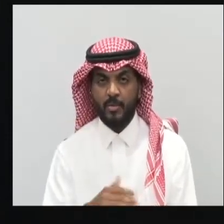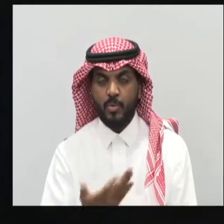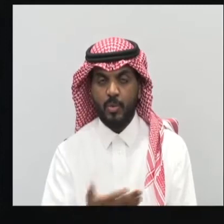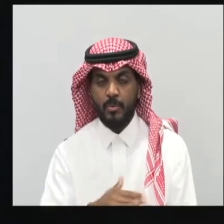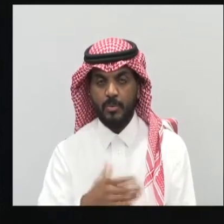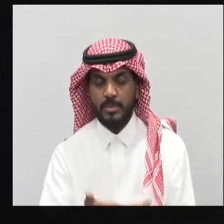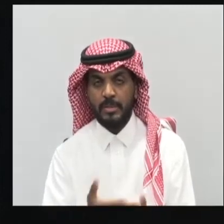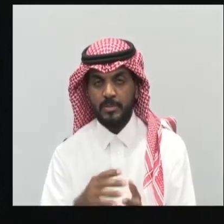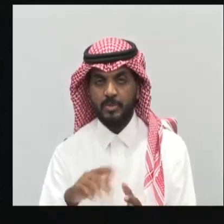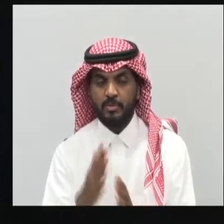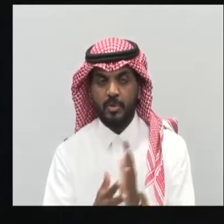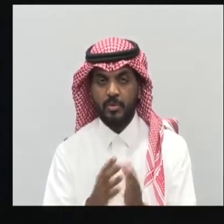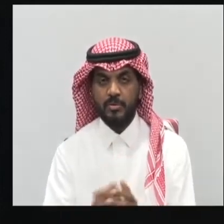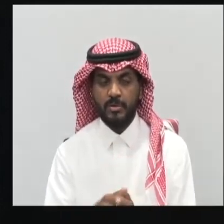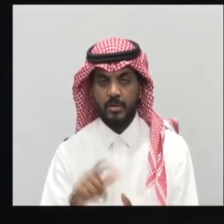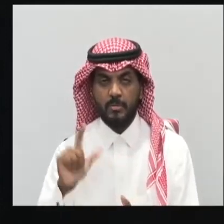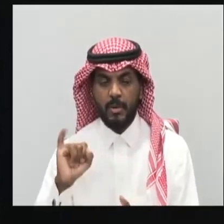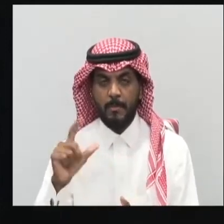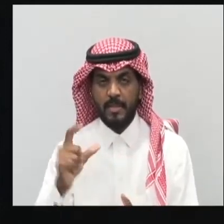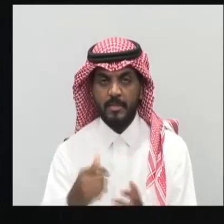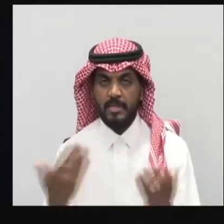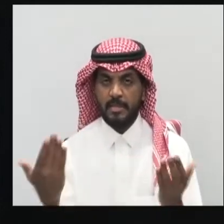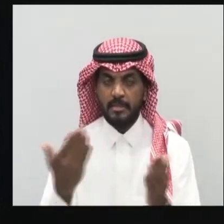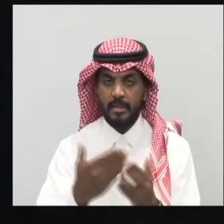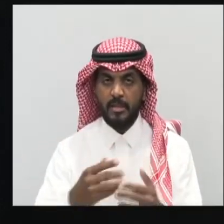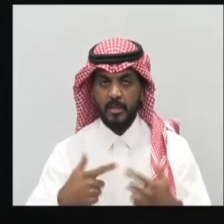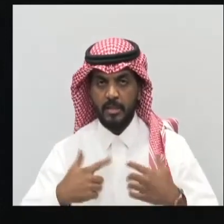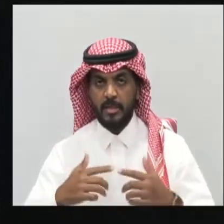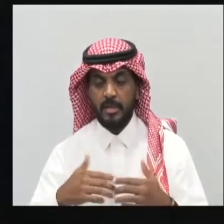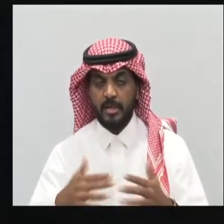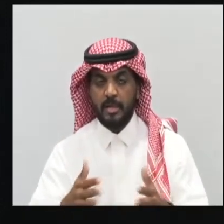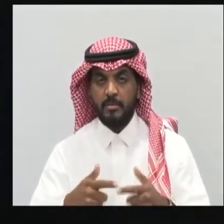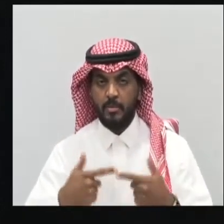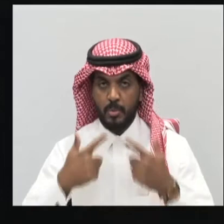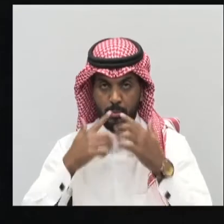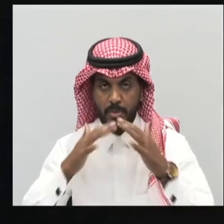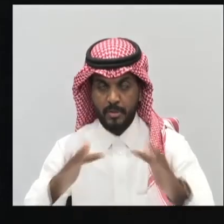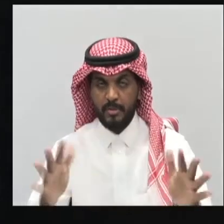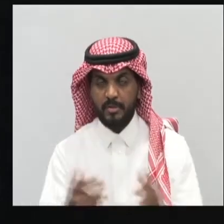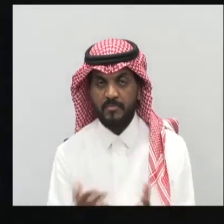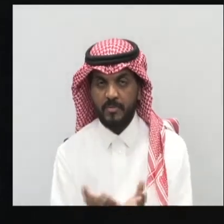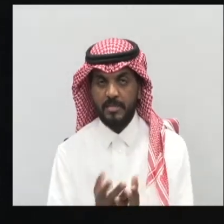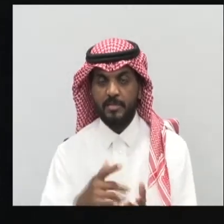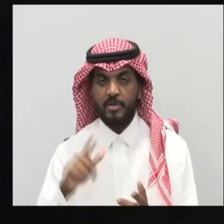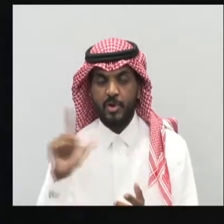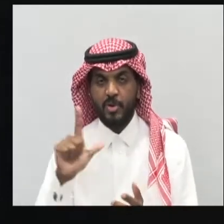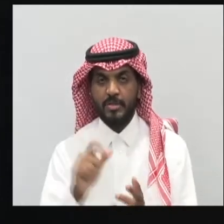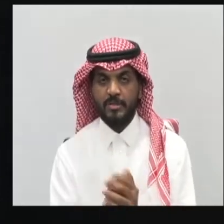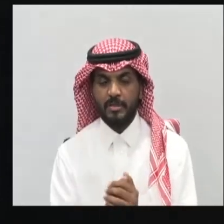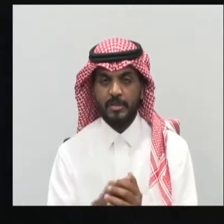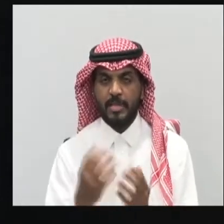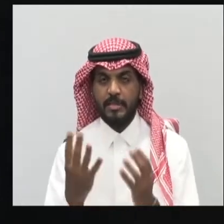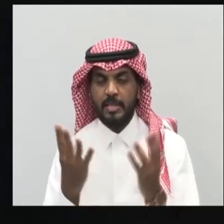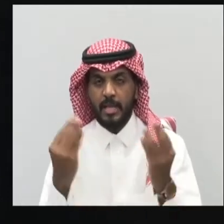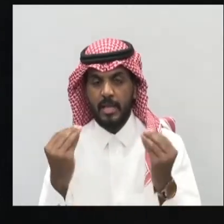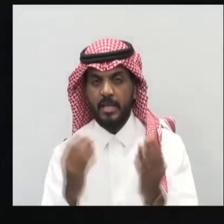وزميلي محمد، سننطلق سويا في رحلة ممتعة لنبحر في مادة لغتي ونتعلم القراءة